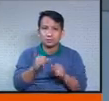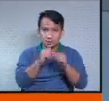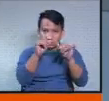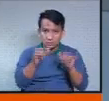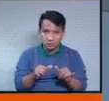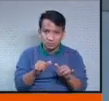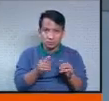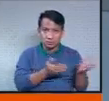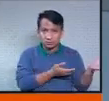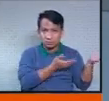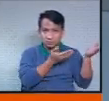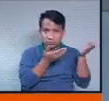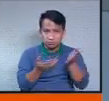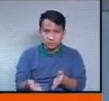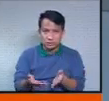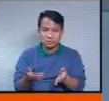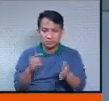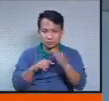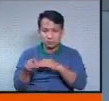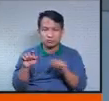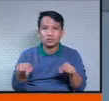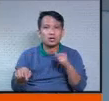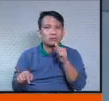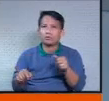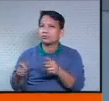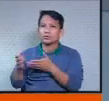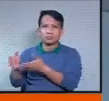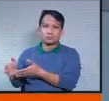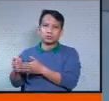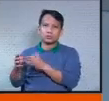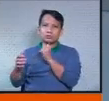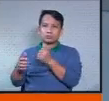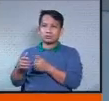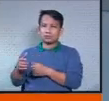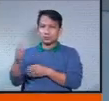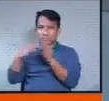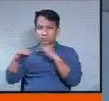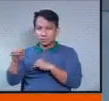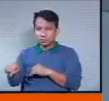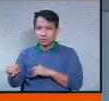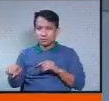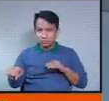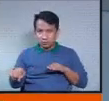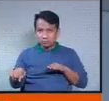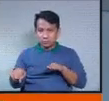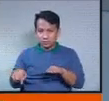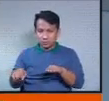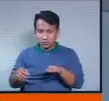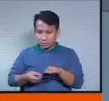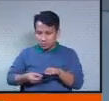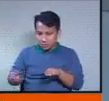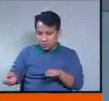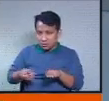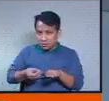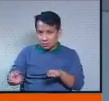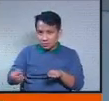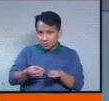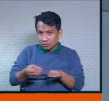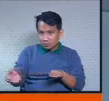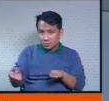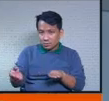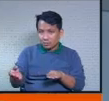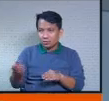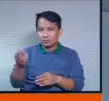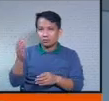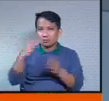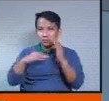sa isang bagsakan na lang. Mm-hmm. Pero marami kasing ayaw pa rin umalis. Pero ang problema, pag dinadaan mo isa-isa sa mga nasa